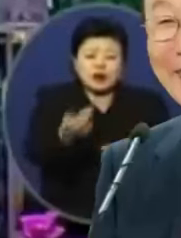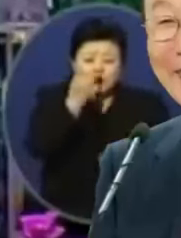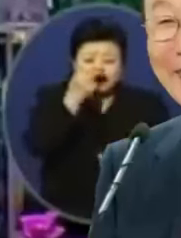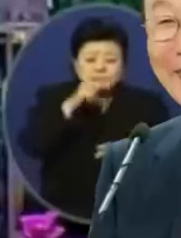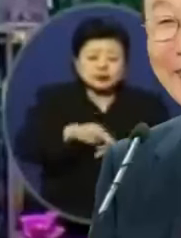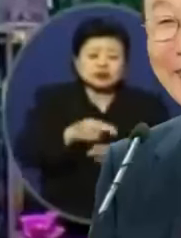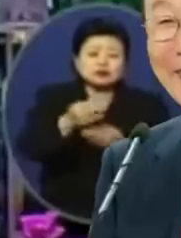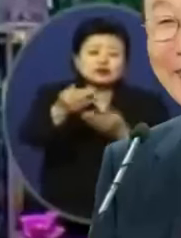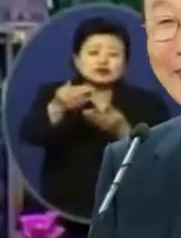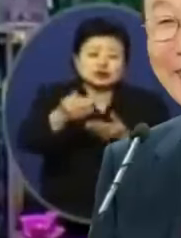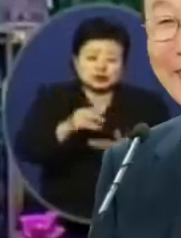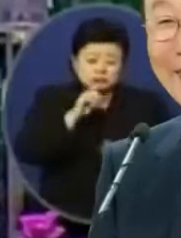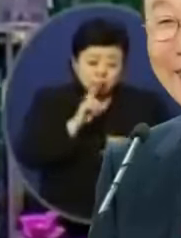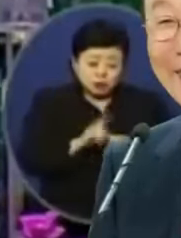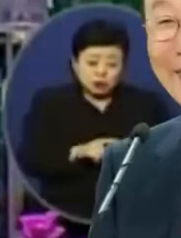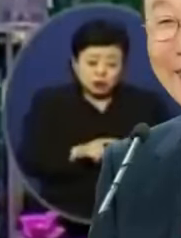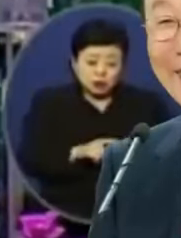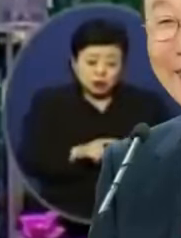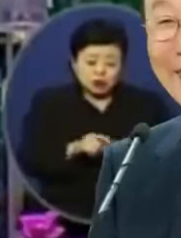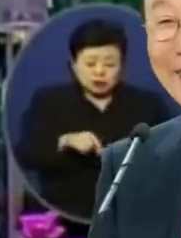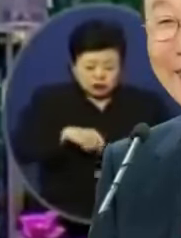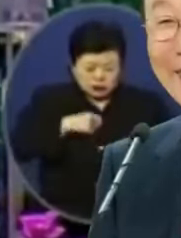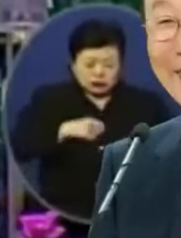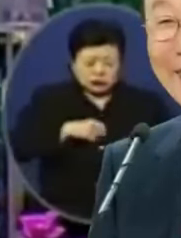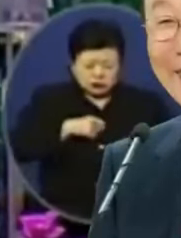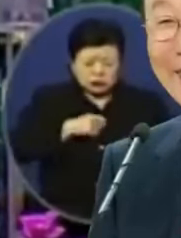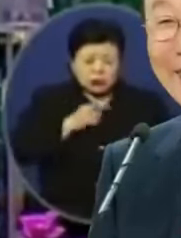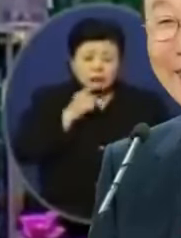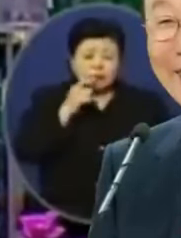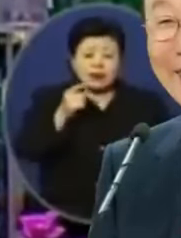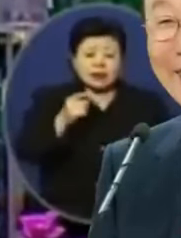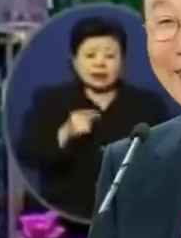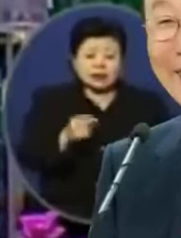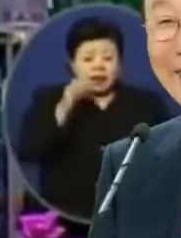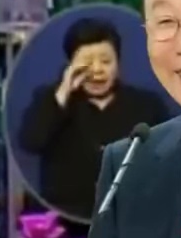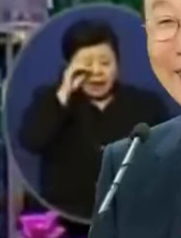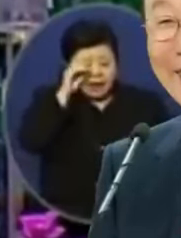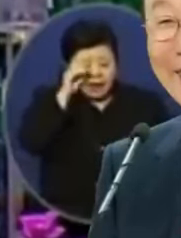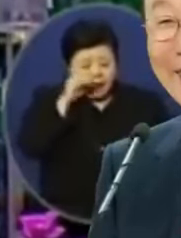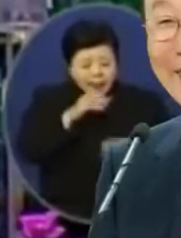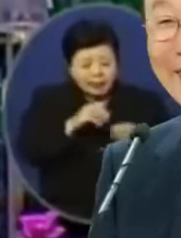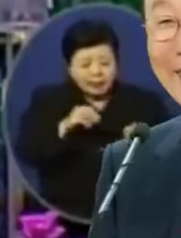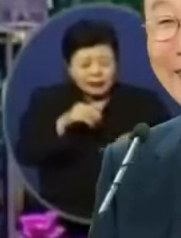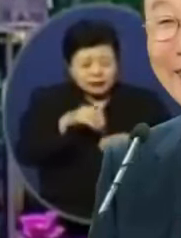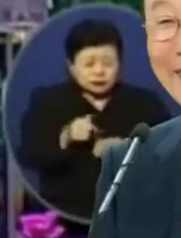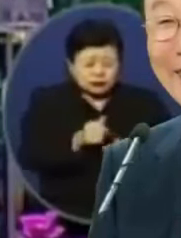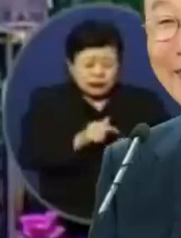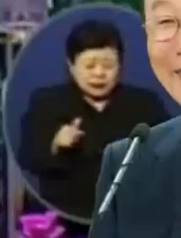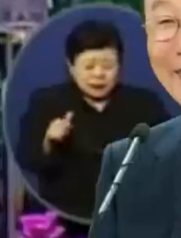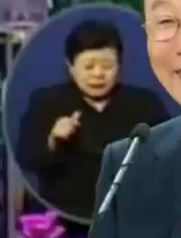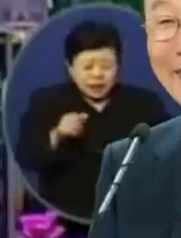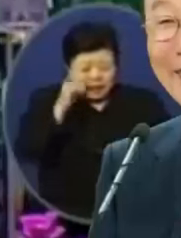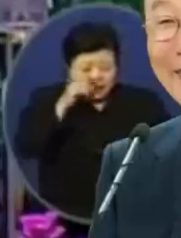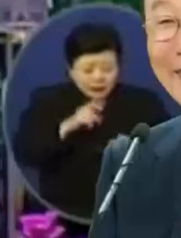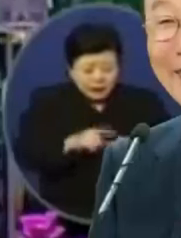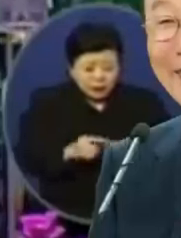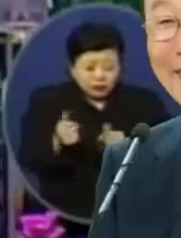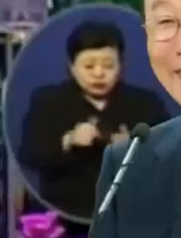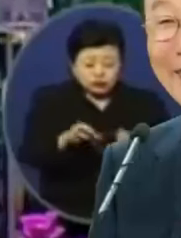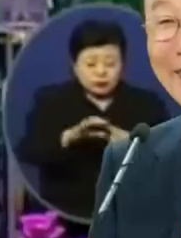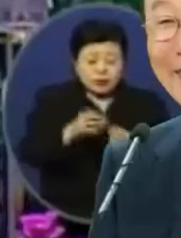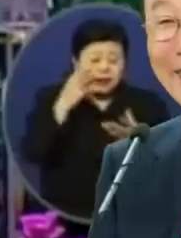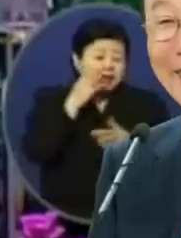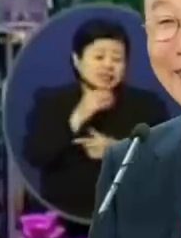주려 함이라. 내가 진실로 진실로 너에게 이르노니 한 알의 밀이 땅에 떨어져 죽지 아니하면 한 알 그대로 있고 죽으면